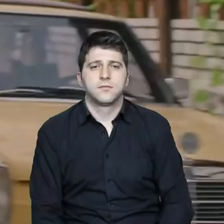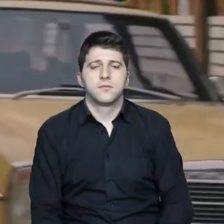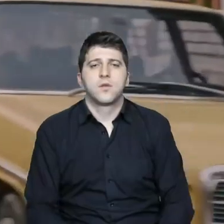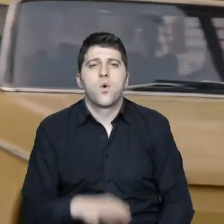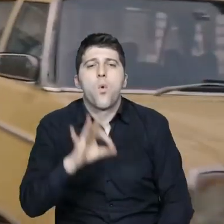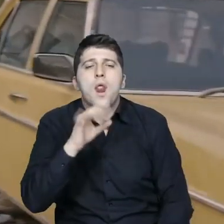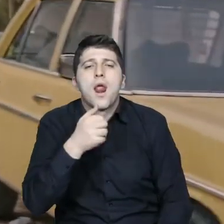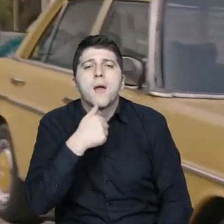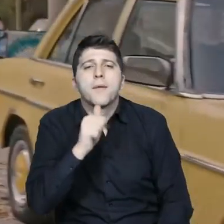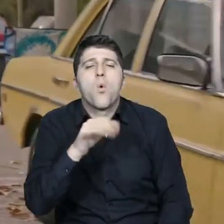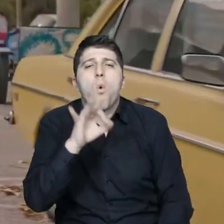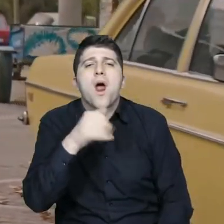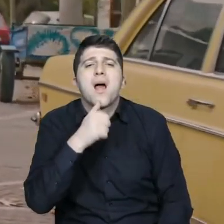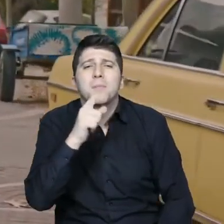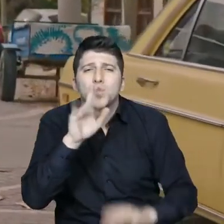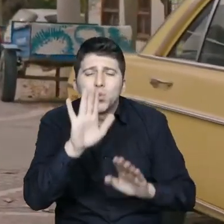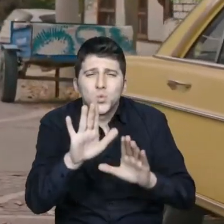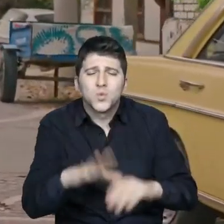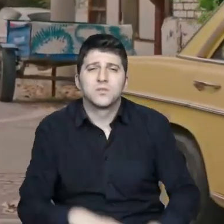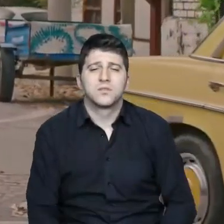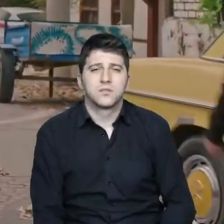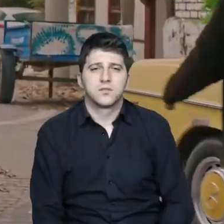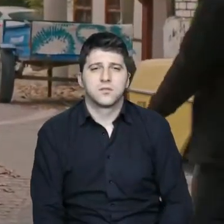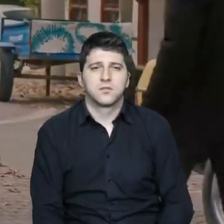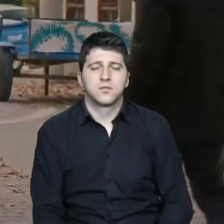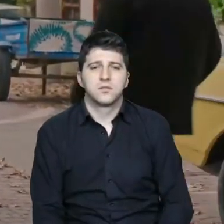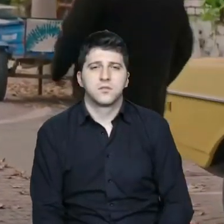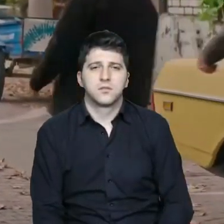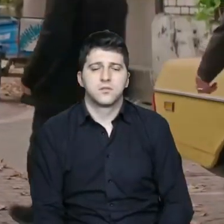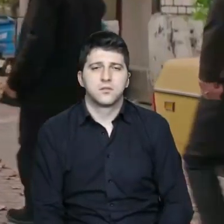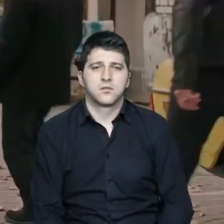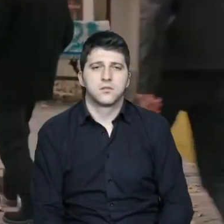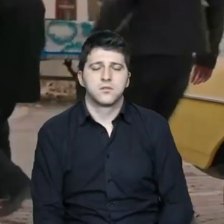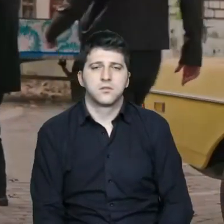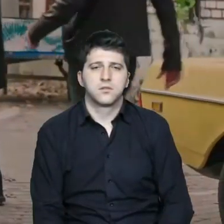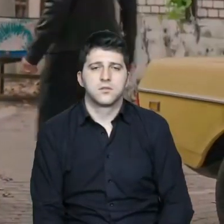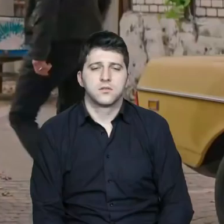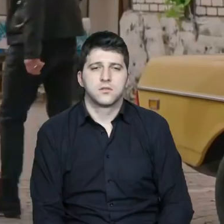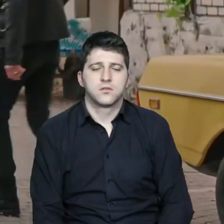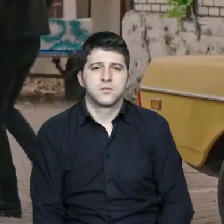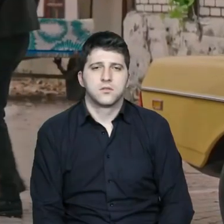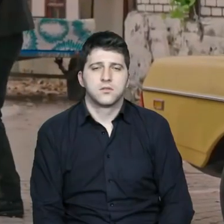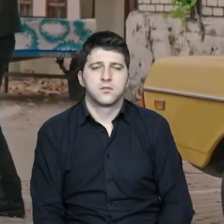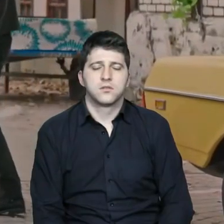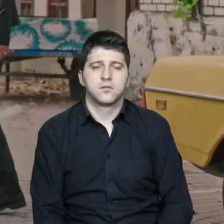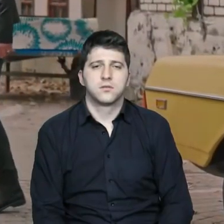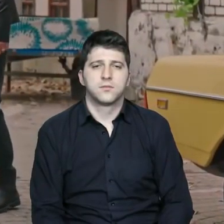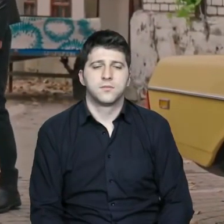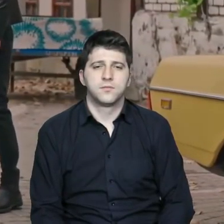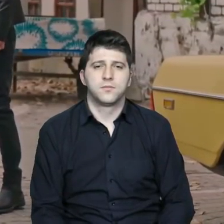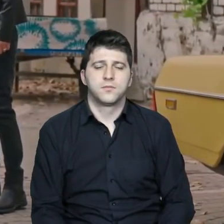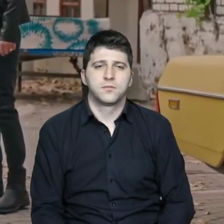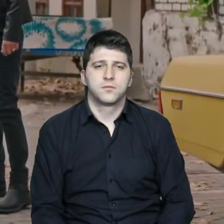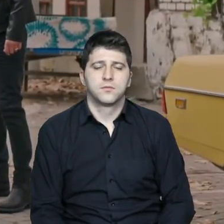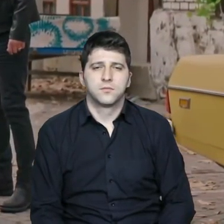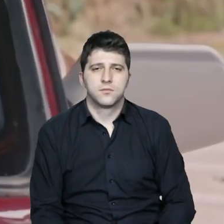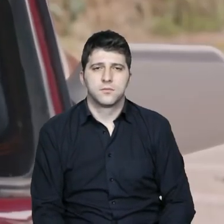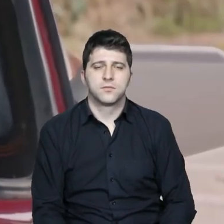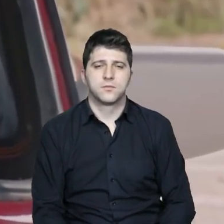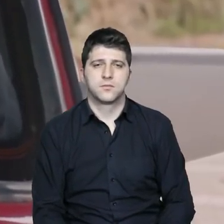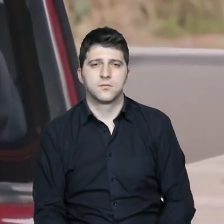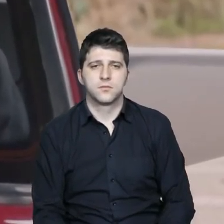Oral abi. Oral abi bir dursana. Oral yüzlerine bakmadan öfkeyle arabasına bindi. İsmail ile Fatih baka kaldılar.